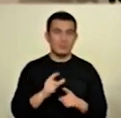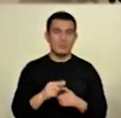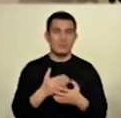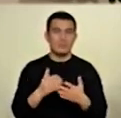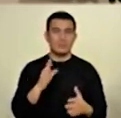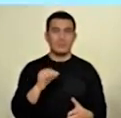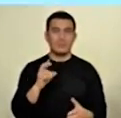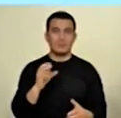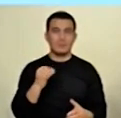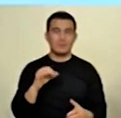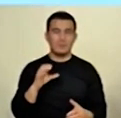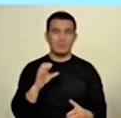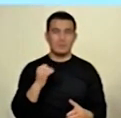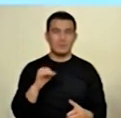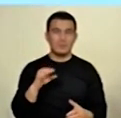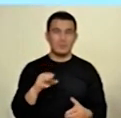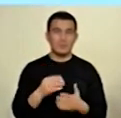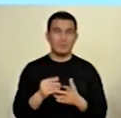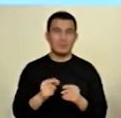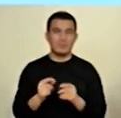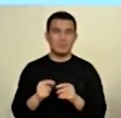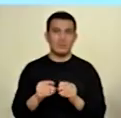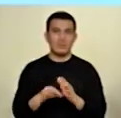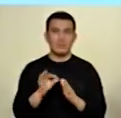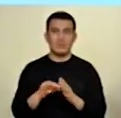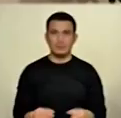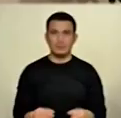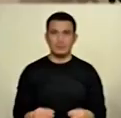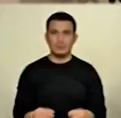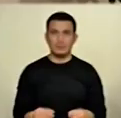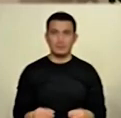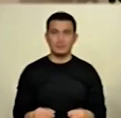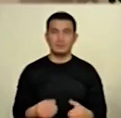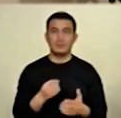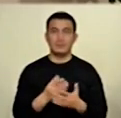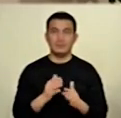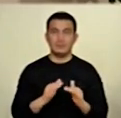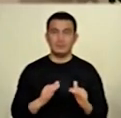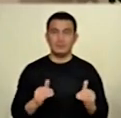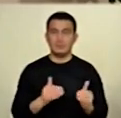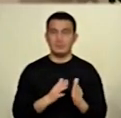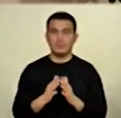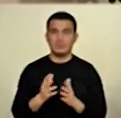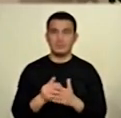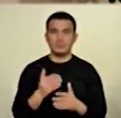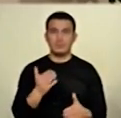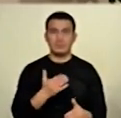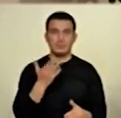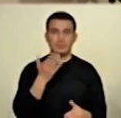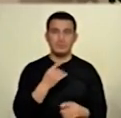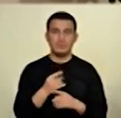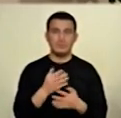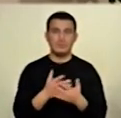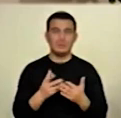veb-saytingizning menyularini tahrirlashingiz talab etiladi oxirgi topshirig'imizda. Endi aziz o'quvchilar, video yo'riqnomamiz bor.